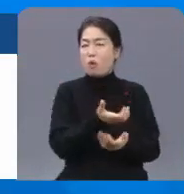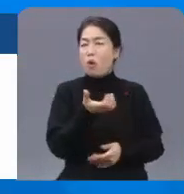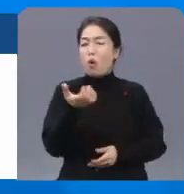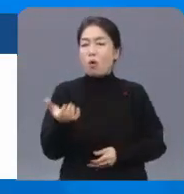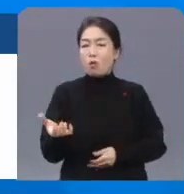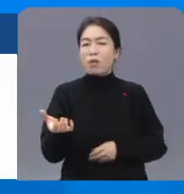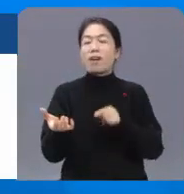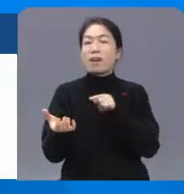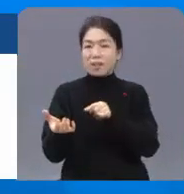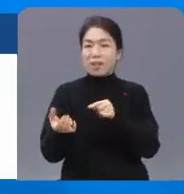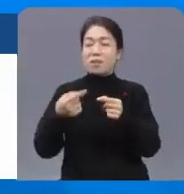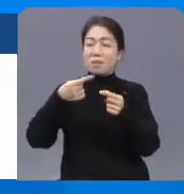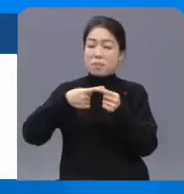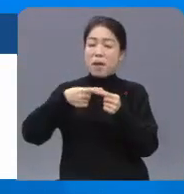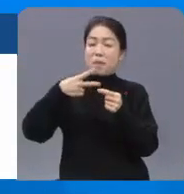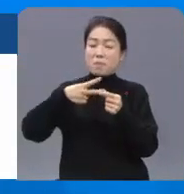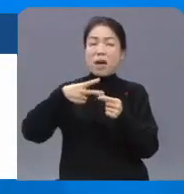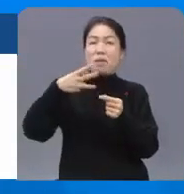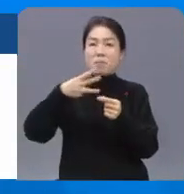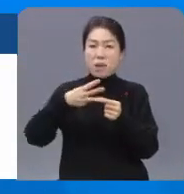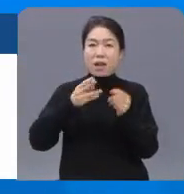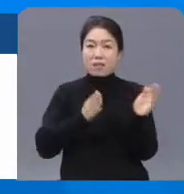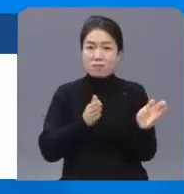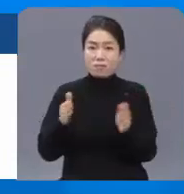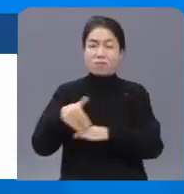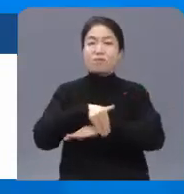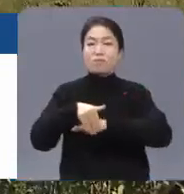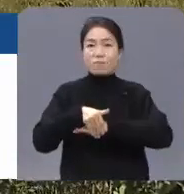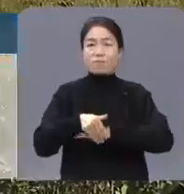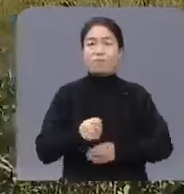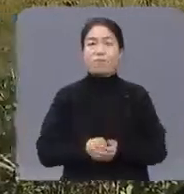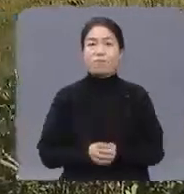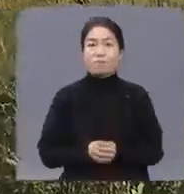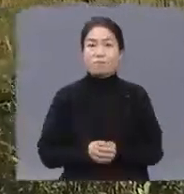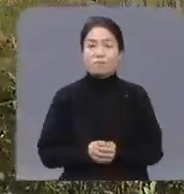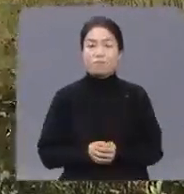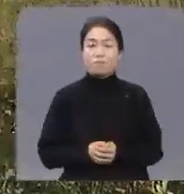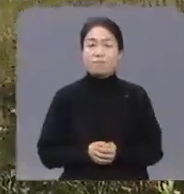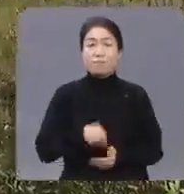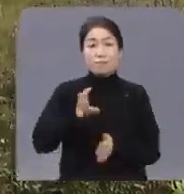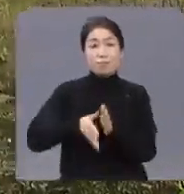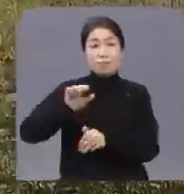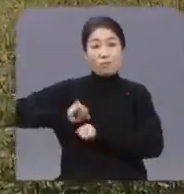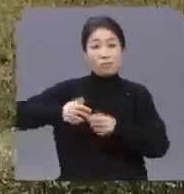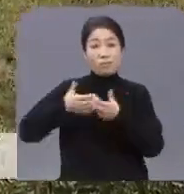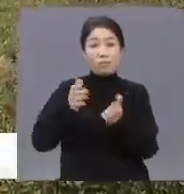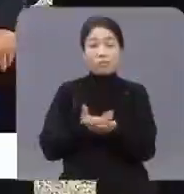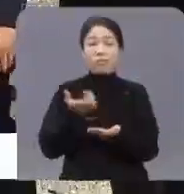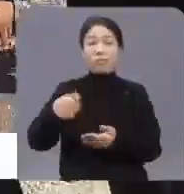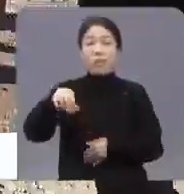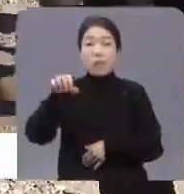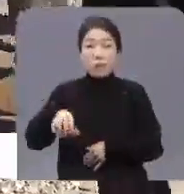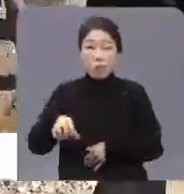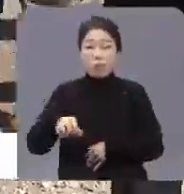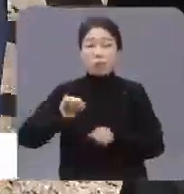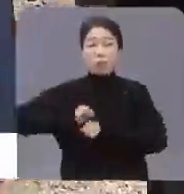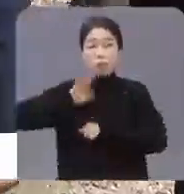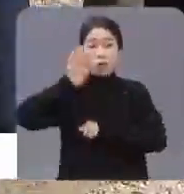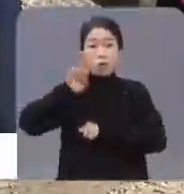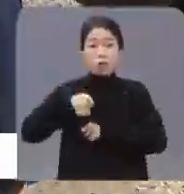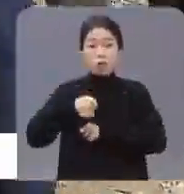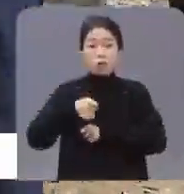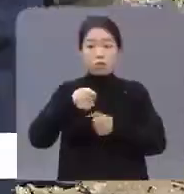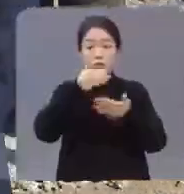군부대가 옮겨가는 이런 3단계로 구성되어 있습니다 광주시는 방공포대 이전 후보지를 국방부가